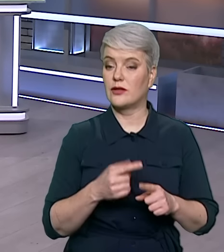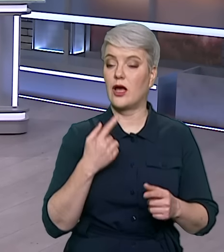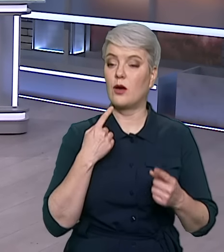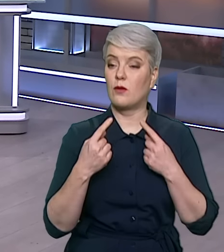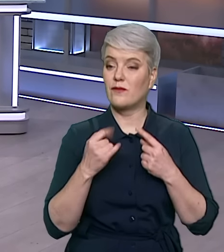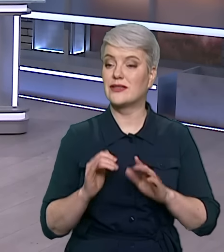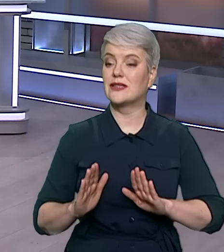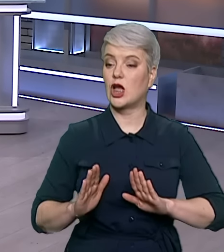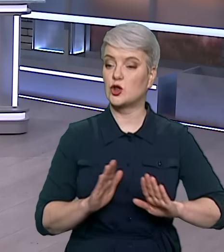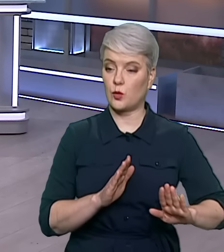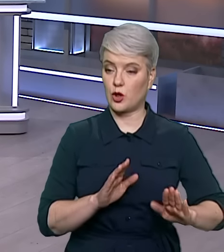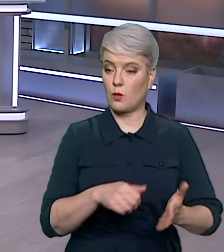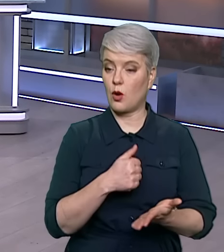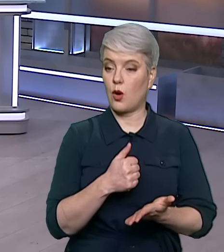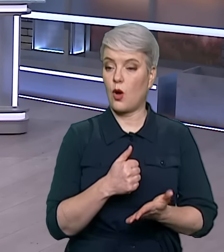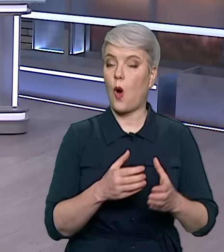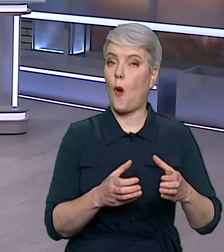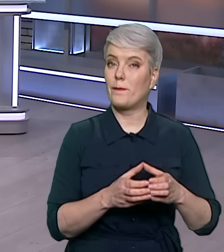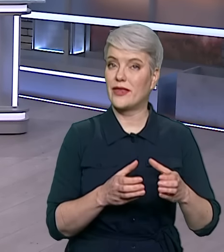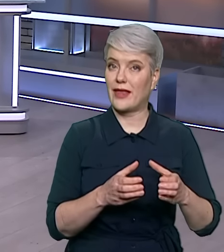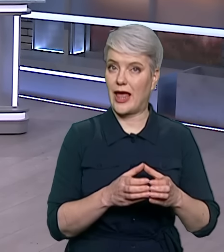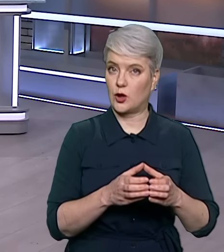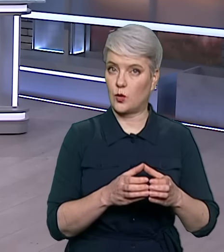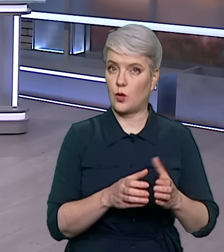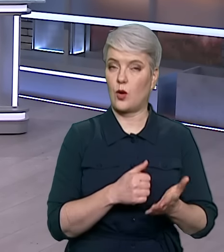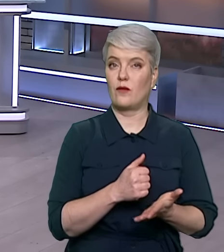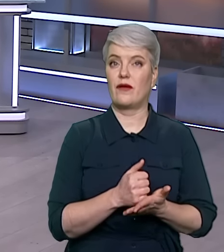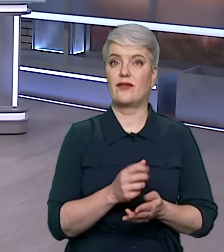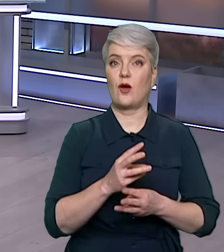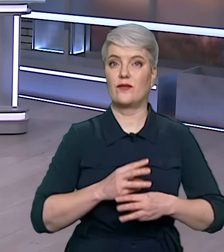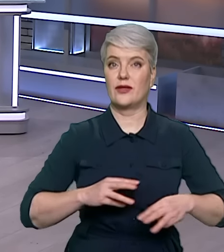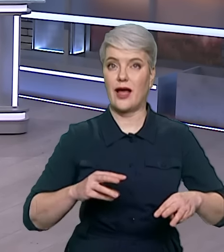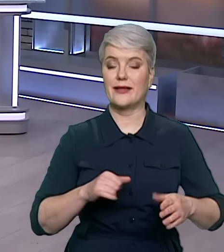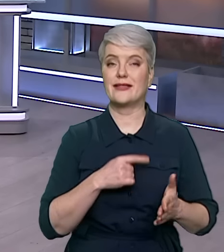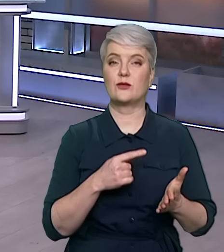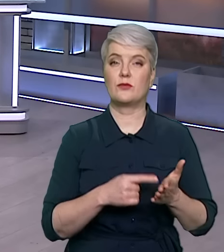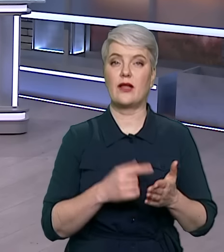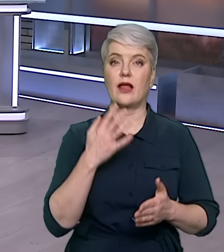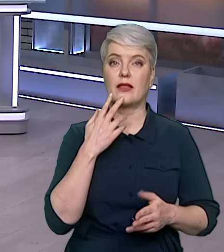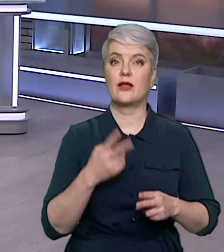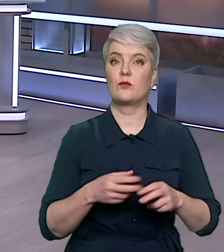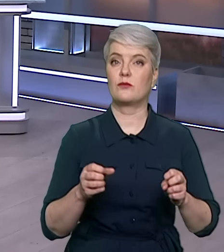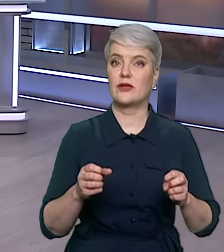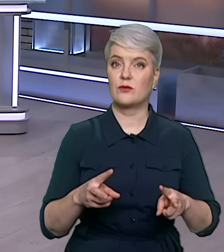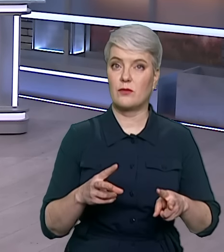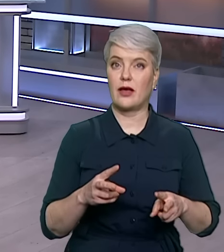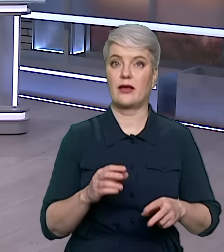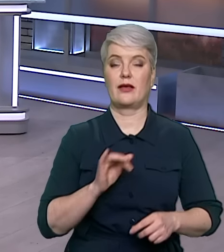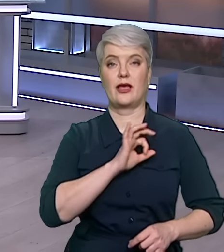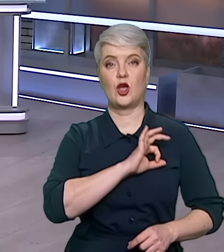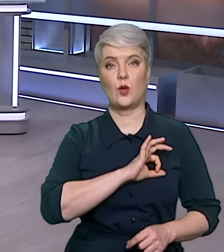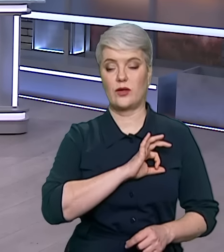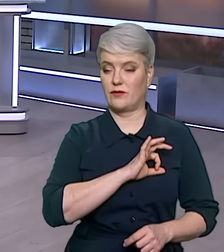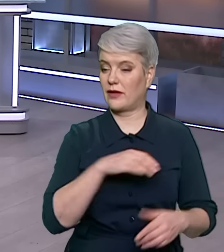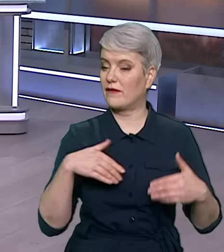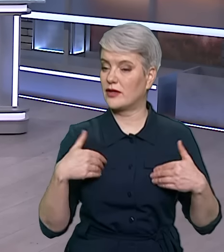голови Верховної Ради. Комітет Верховної Ради України з нацбезпеки, оборони і розвідки, народним депутатом України від фракції «Слуга народу». Пане Єгоре, вітаємо вас.